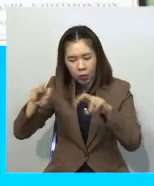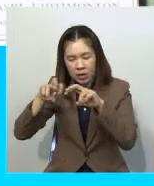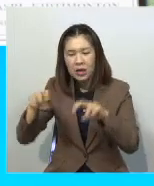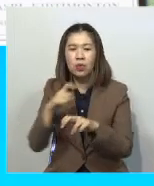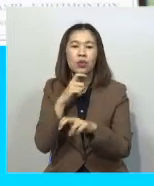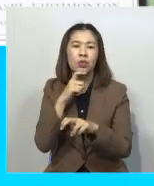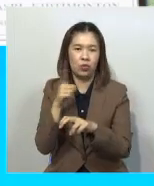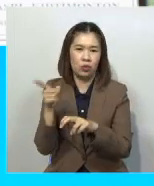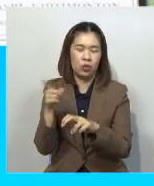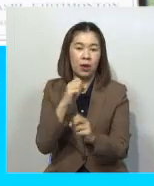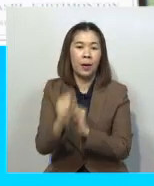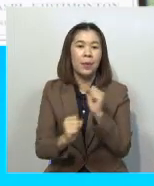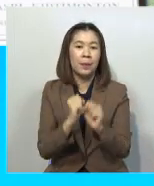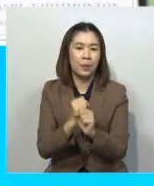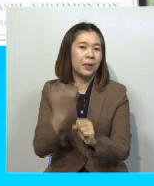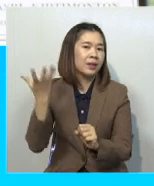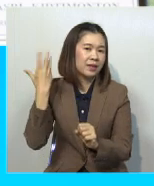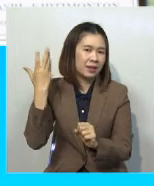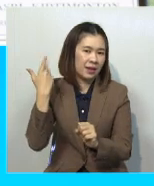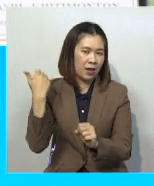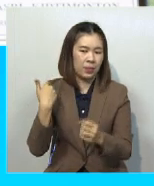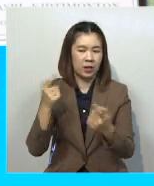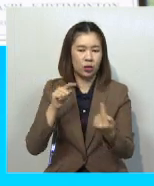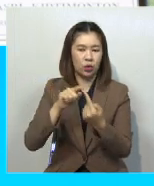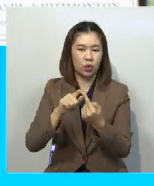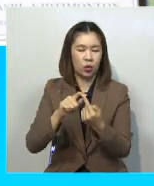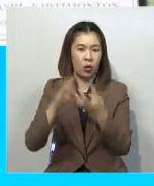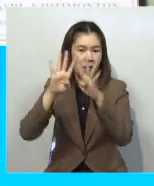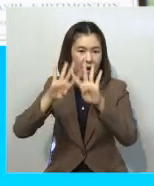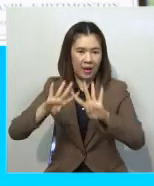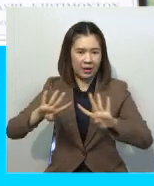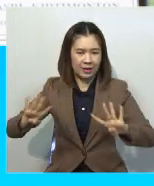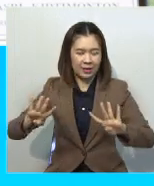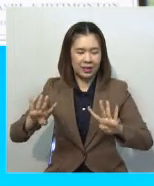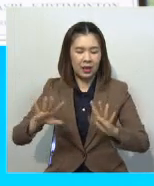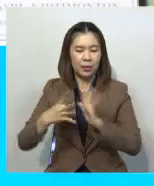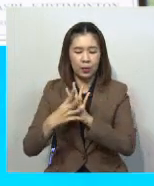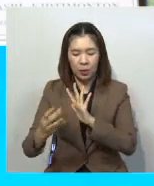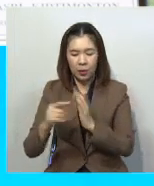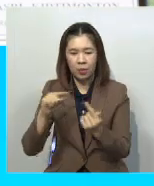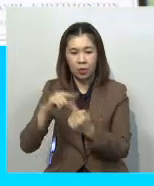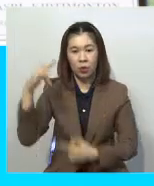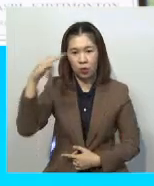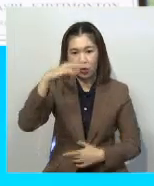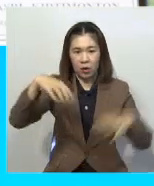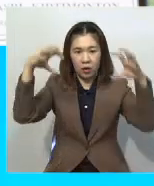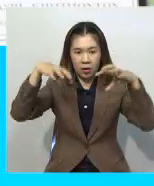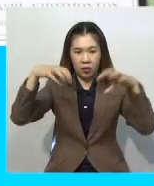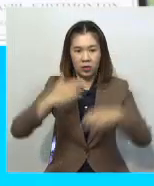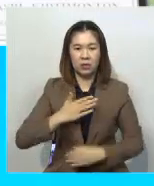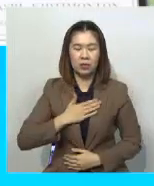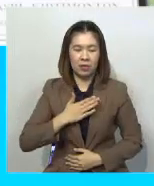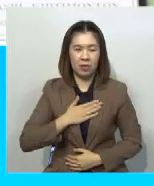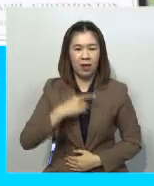เมื่อปีที่แล้วเนี่ยเรามีการจัดทำอาเซียนเวิร์กช็อปด้านการปฏิบัติการฝนหลวงโดยที่เราเป็นเจ้าภาพหลักเลย